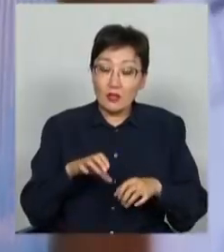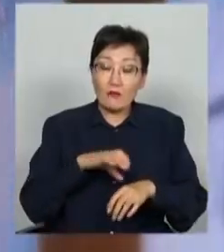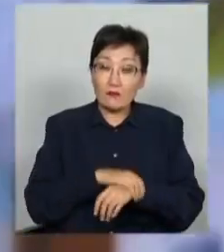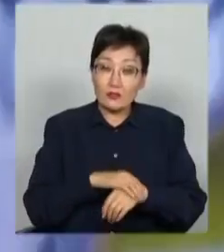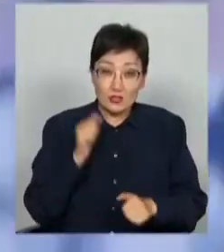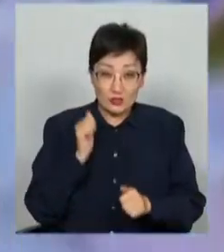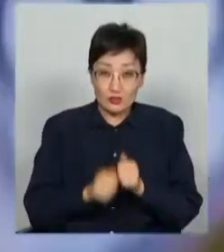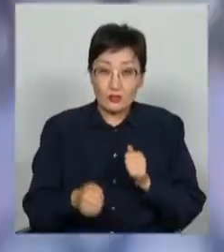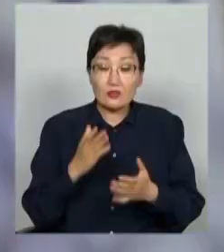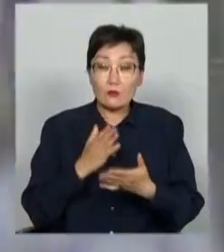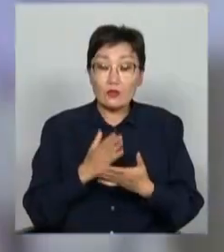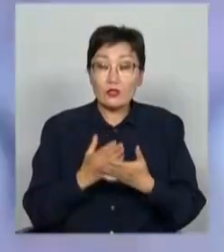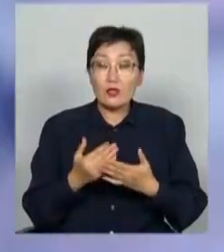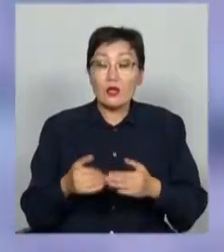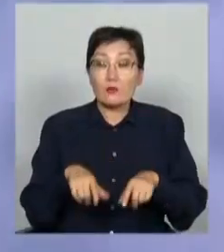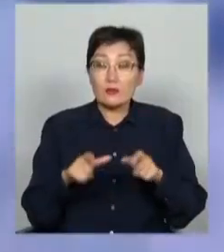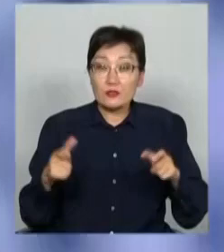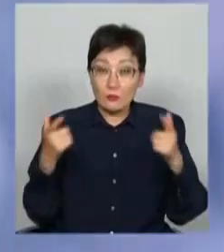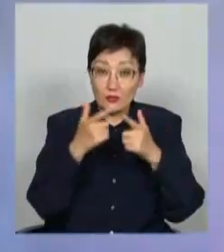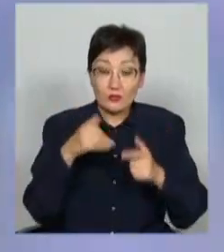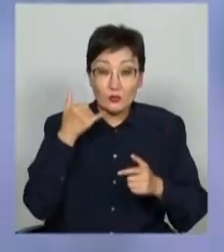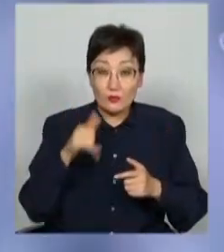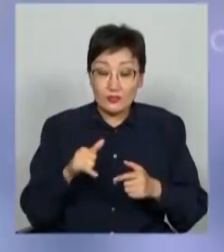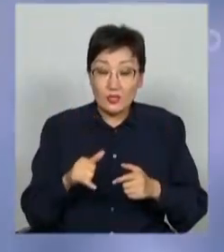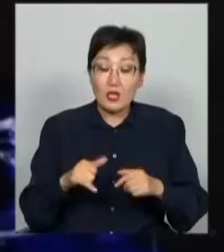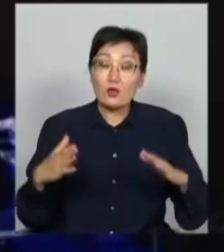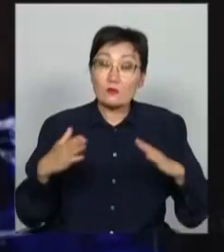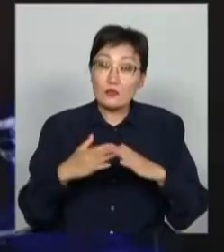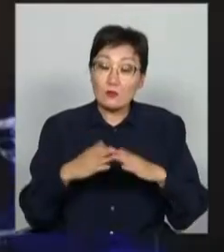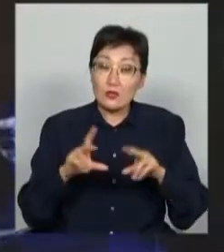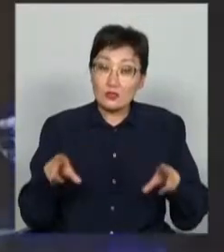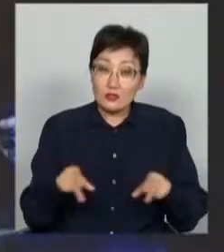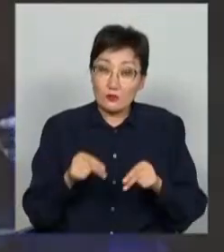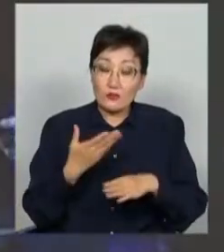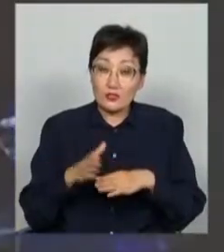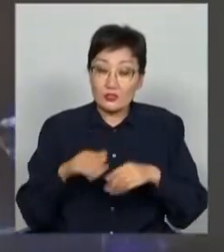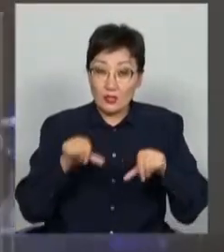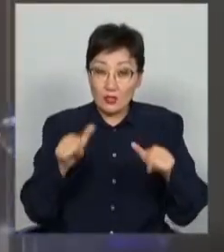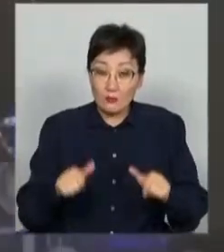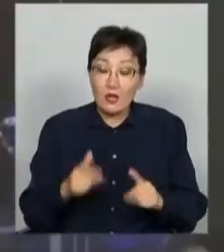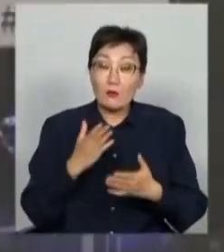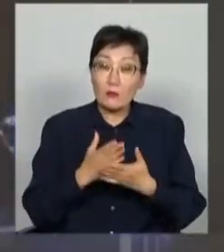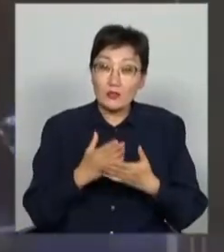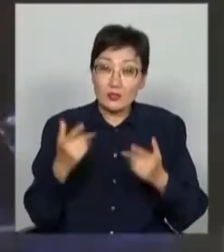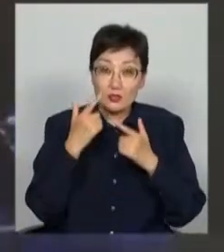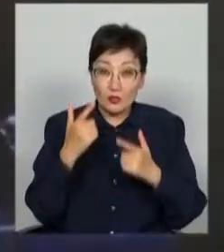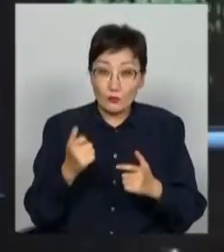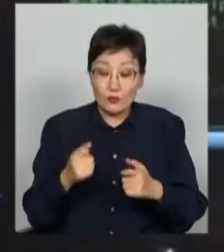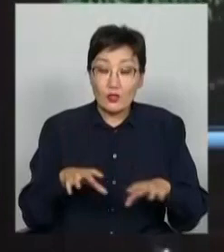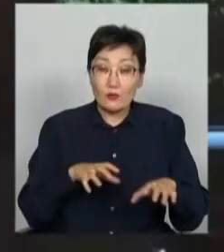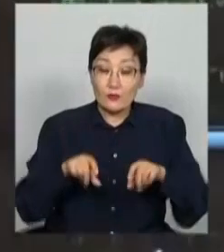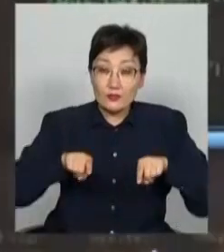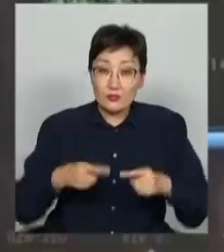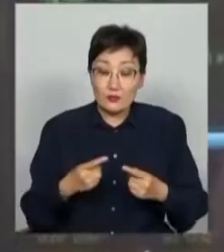кеткен. Жалған полицейлер азаматтарға хабарласып, оларға жылжымайтын мүлік кепілдігі мен несие рәсімделіп жатқанын айтады. Алаяқтарды ұстау